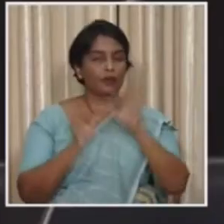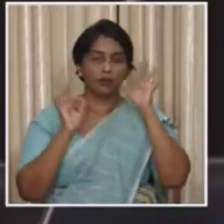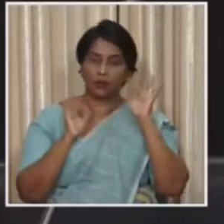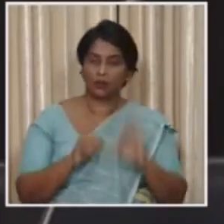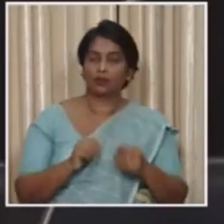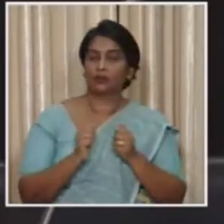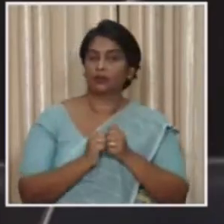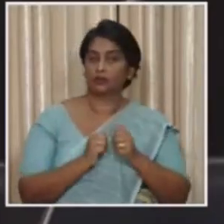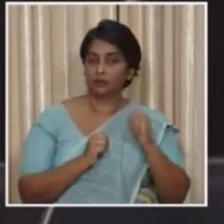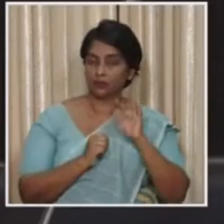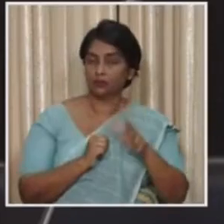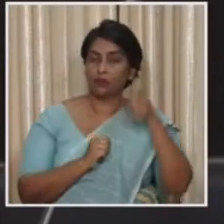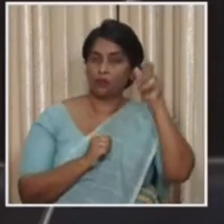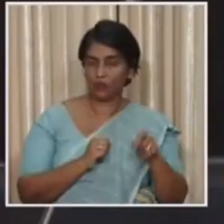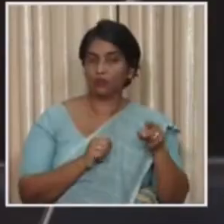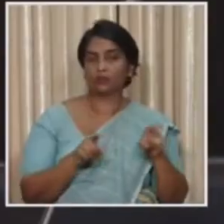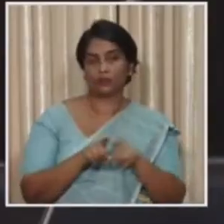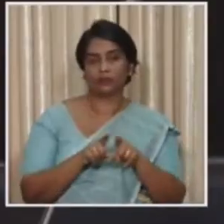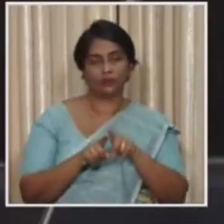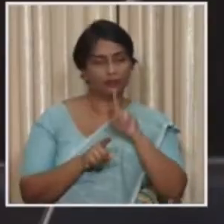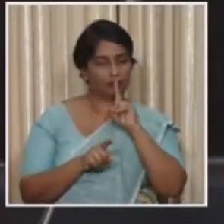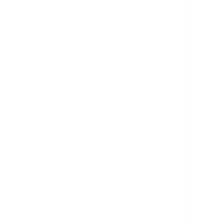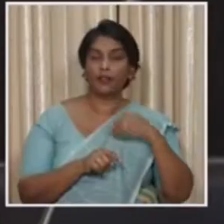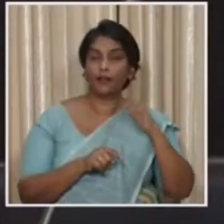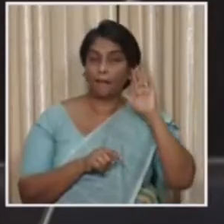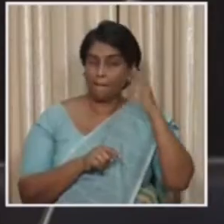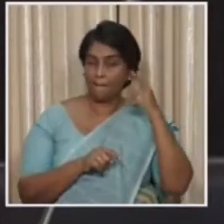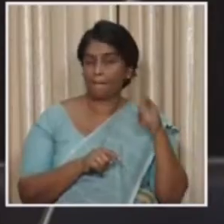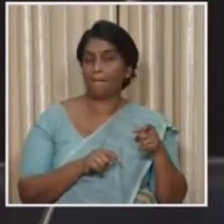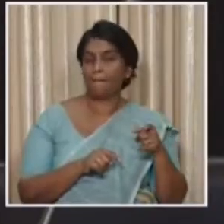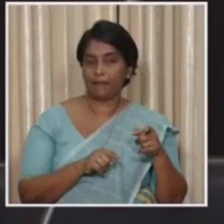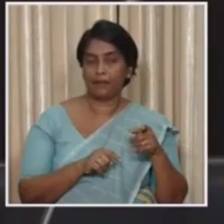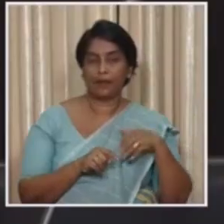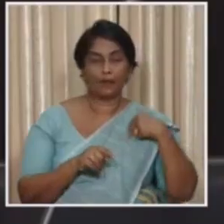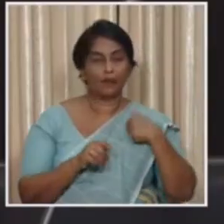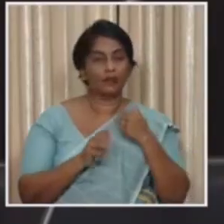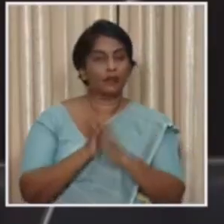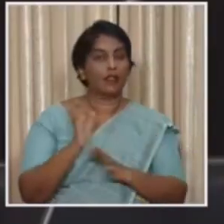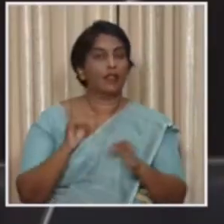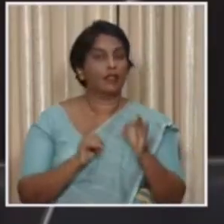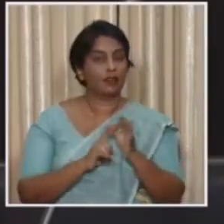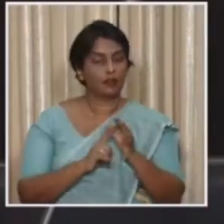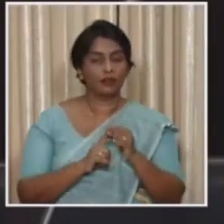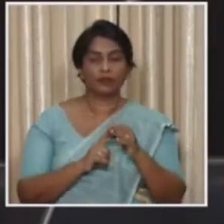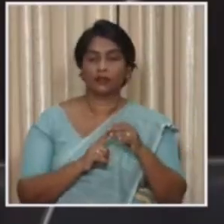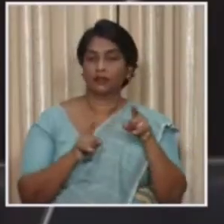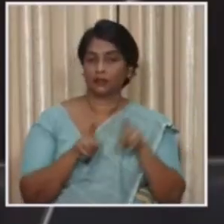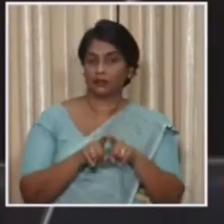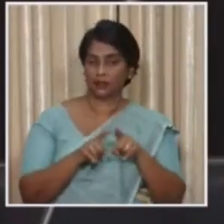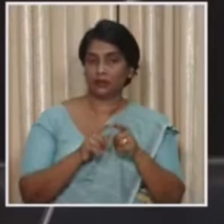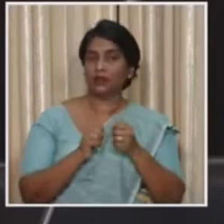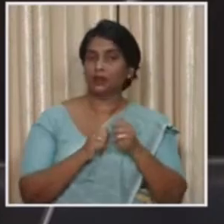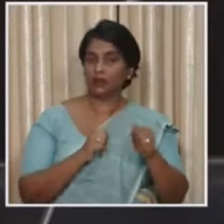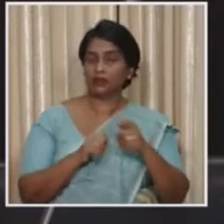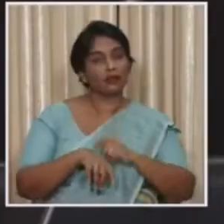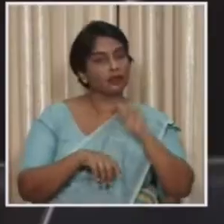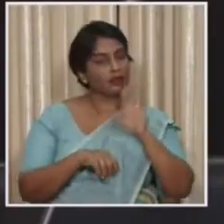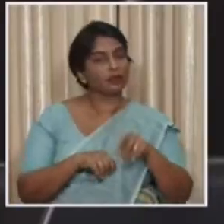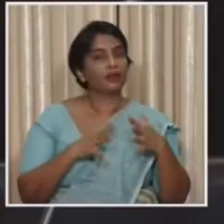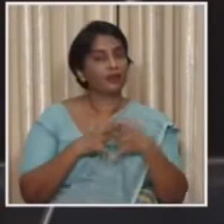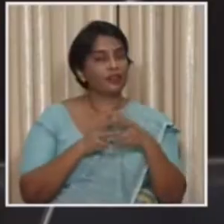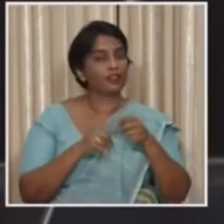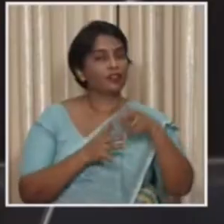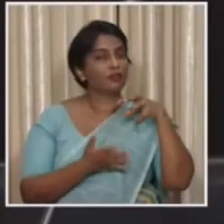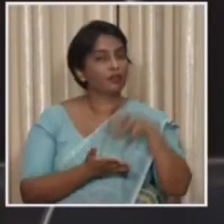அவர் முதலமைச்சராக இருந்த காலத்திலே மேல் மாகாணத்திலே தமிழ் முஸ்லிம் மாணவர்கள் கற்கின்ற தமிழ் பேசும் மாணவர்களுக்காக